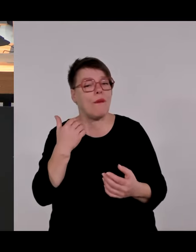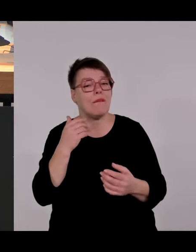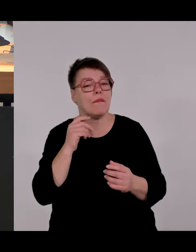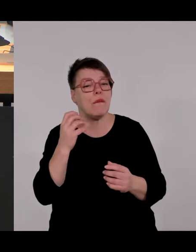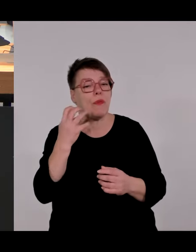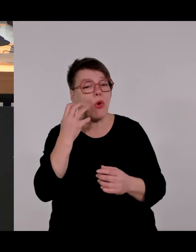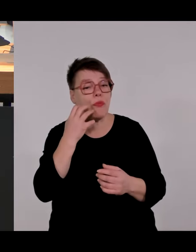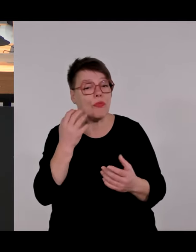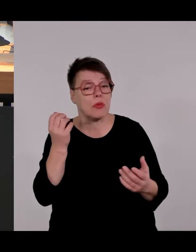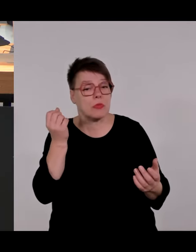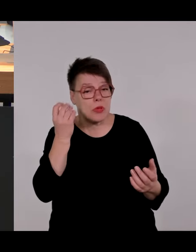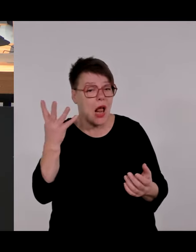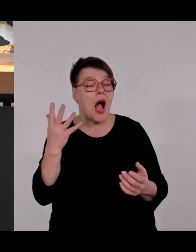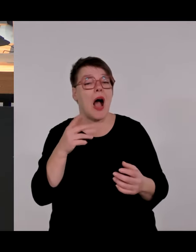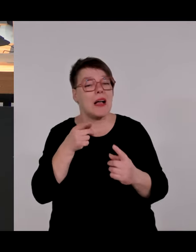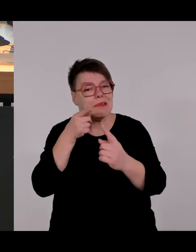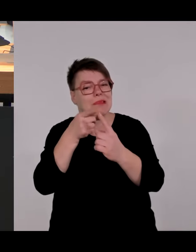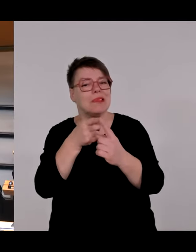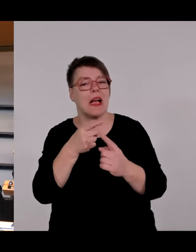lächerlich.